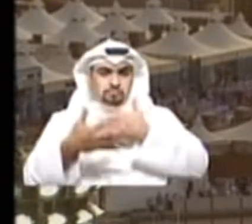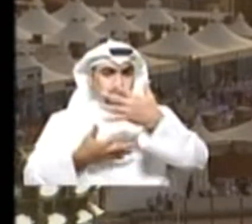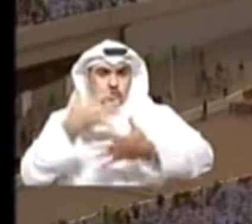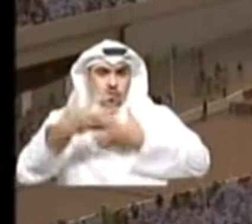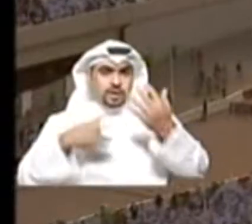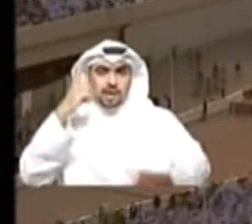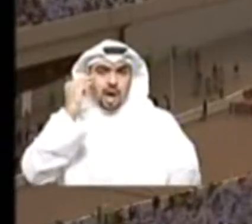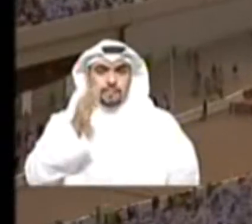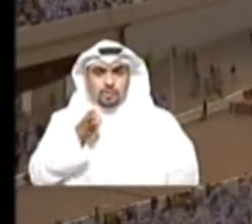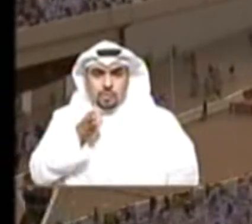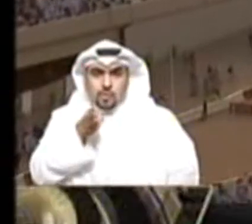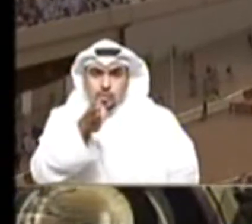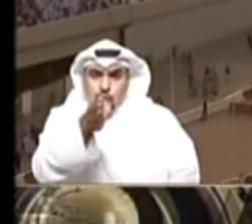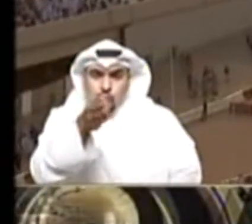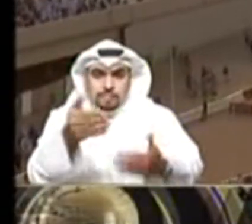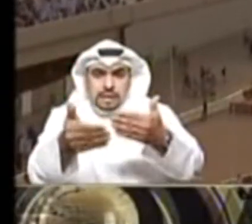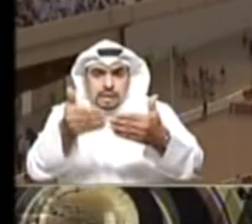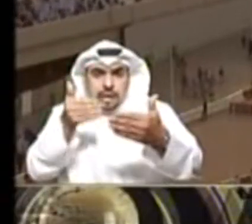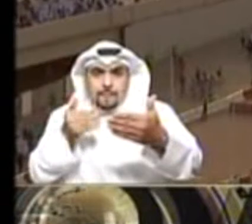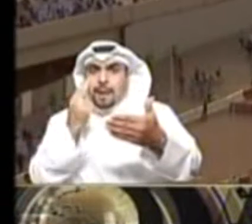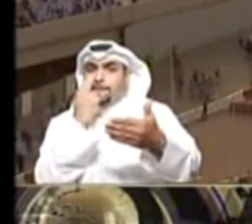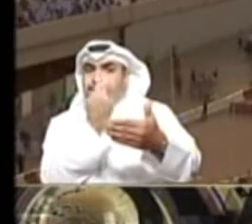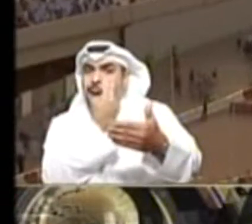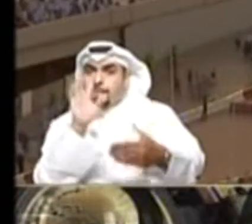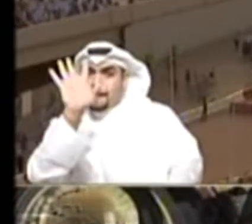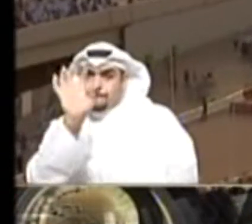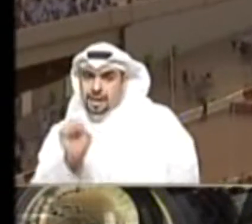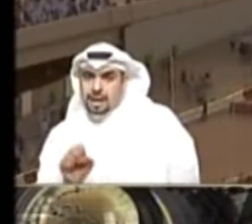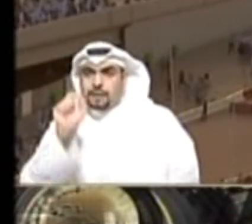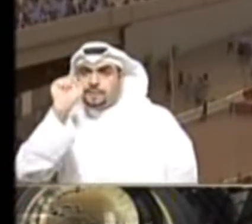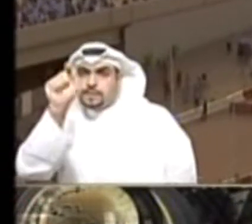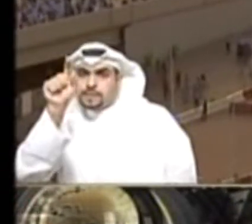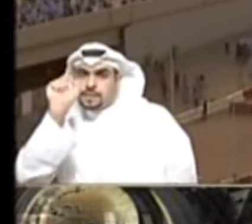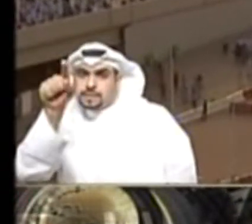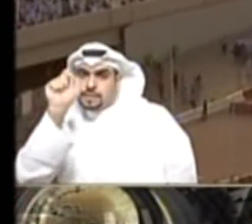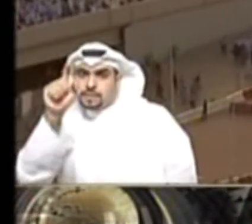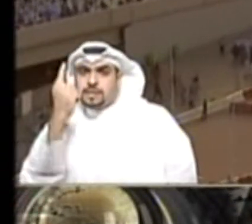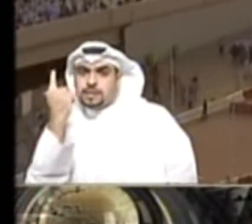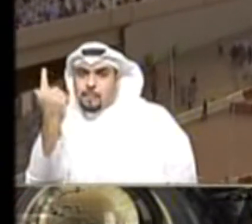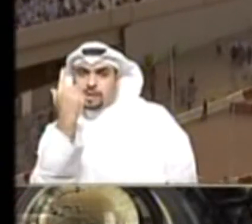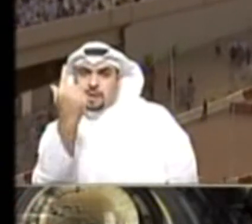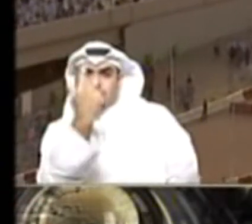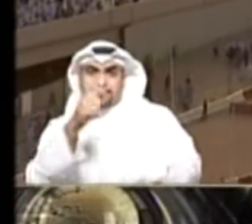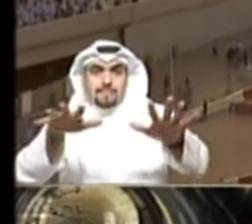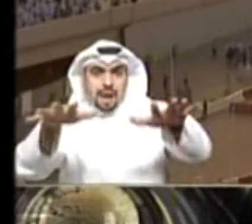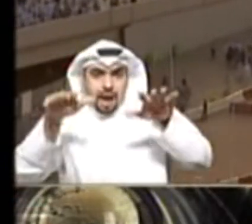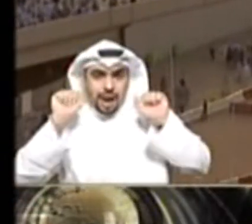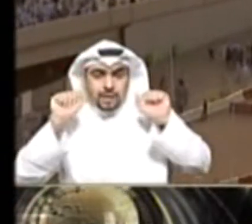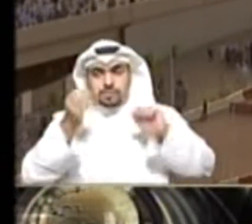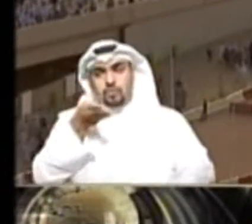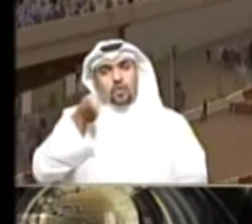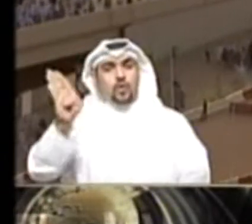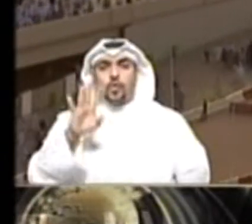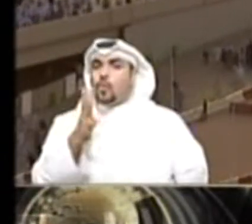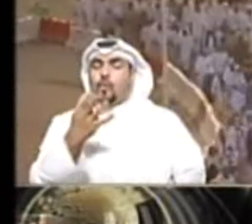قبل غروب شمس اليوم بعد رمي الجمرات الثلاث والتوجه إلى الحرم المكي لأداء طواف الوداع